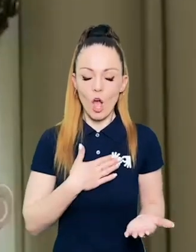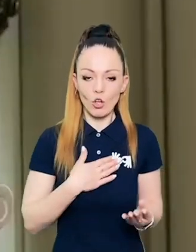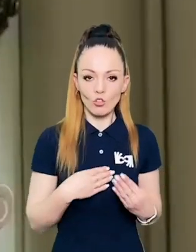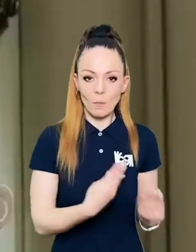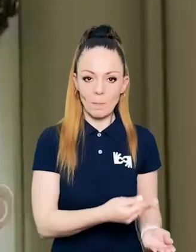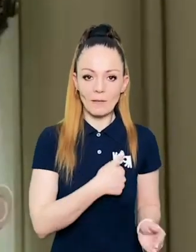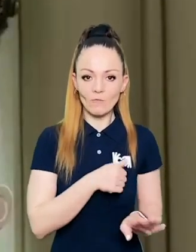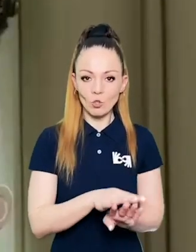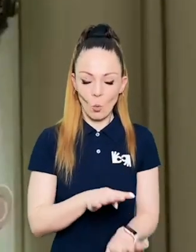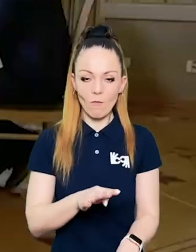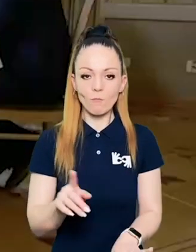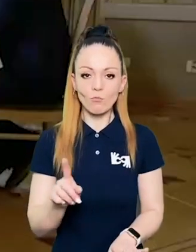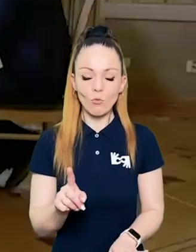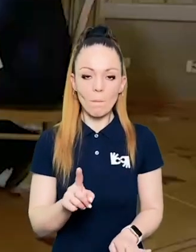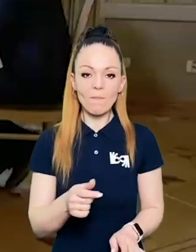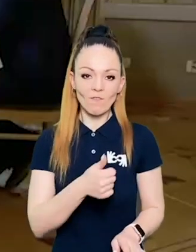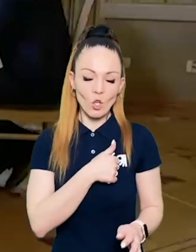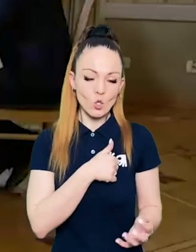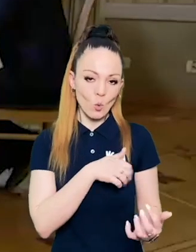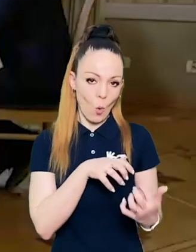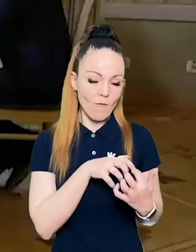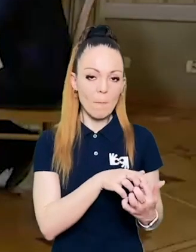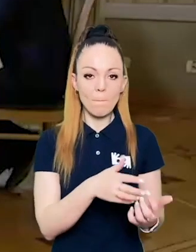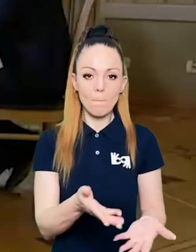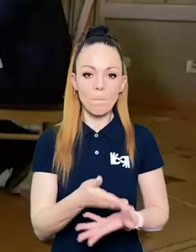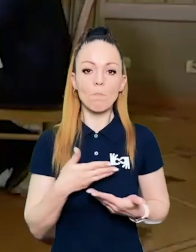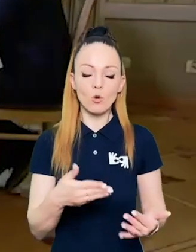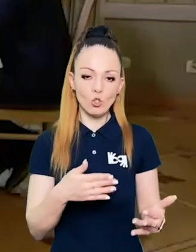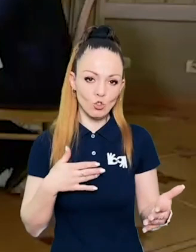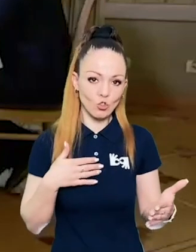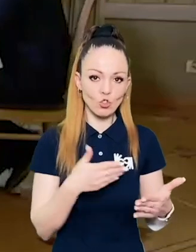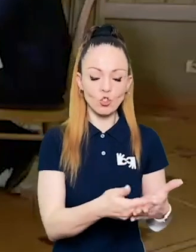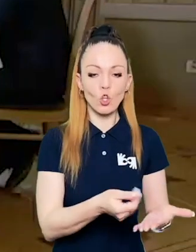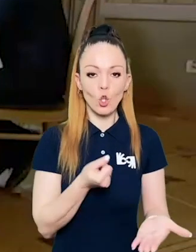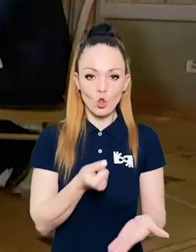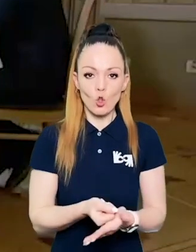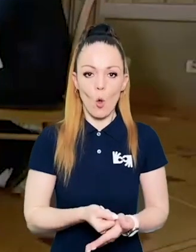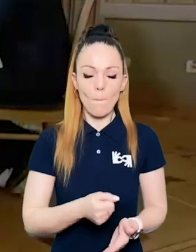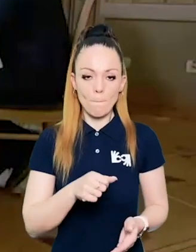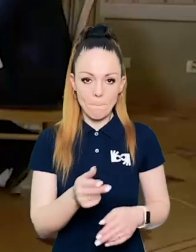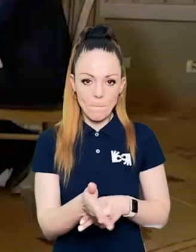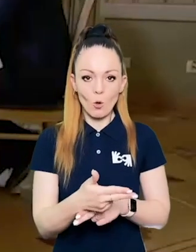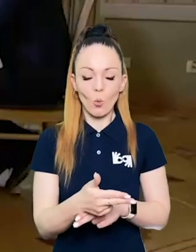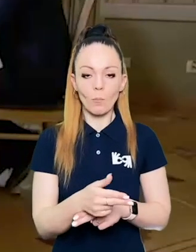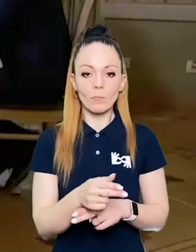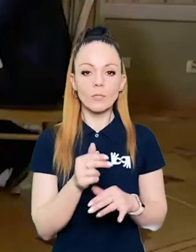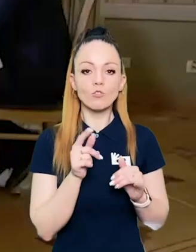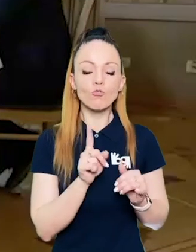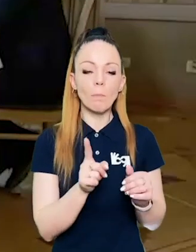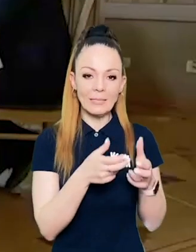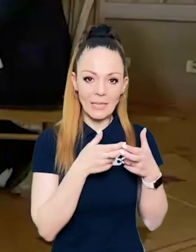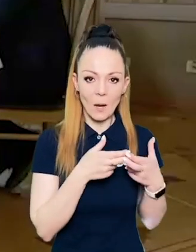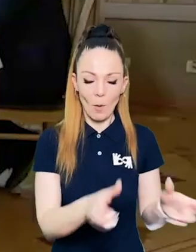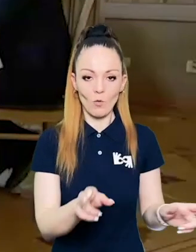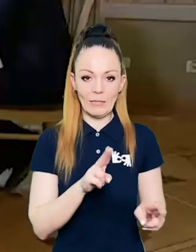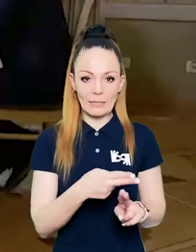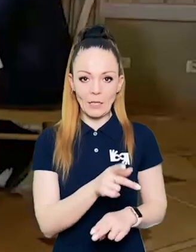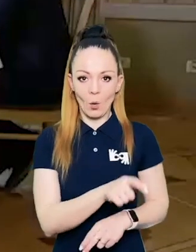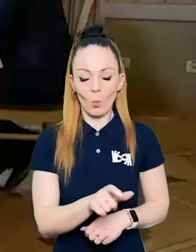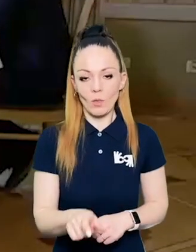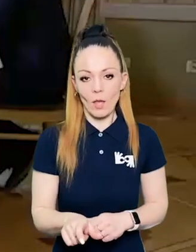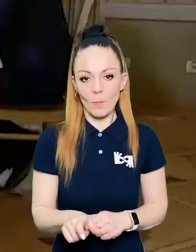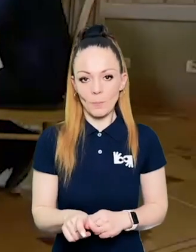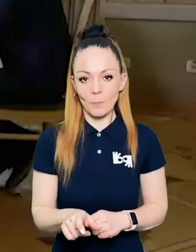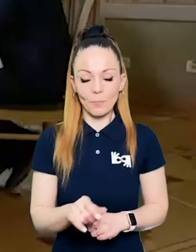відповідну зброю нашим військовим, щоб військовим шляхом ми дійшли до Маріуполя заради того, щоб